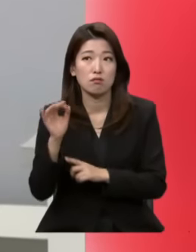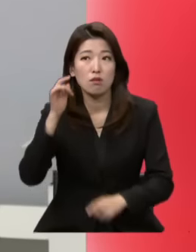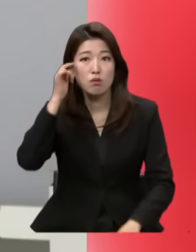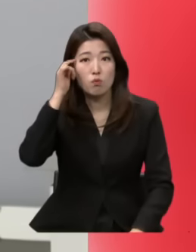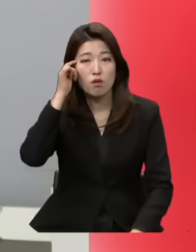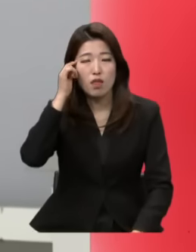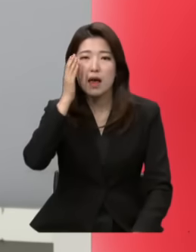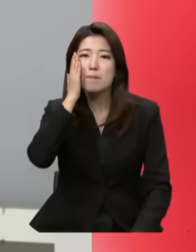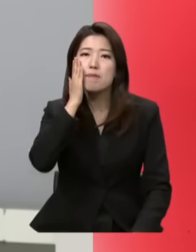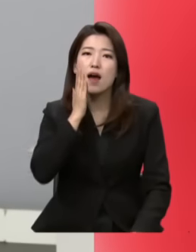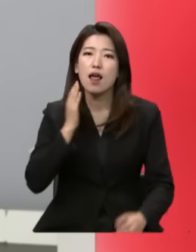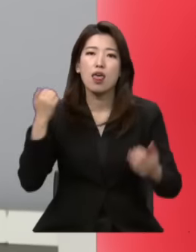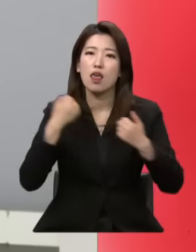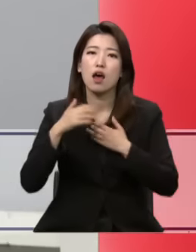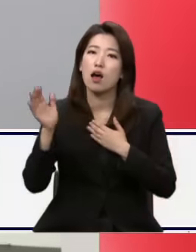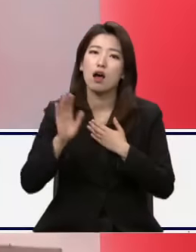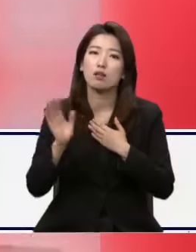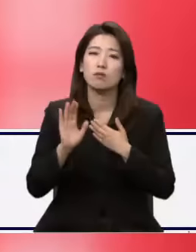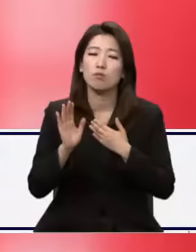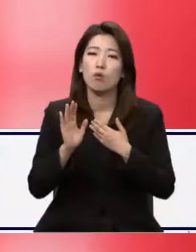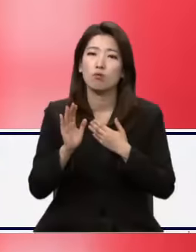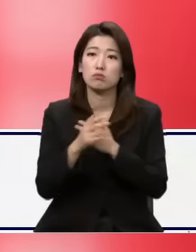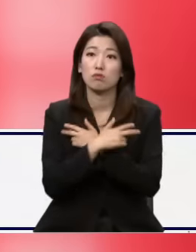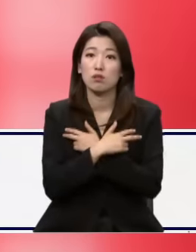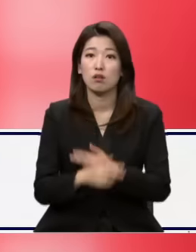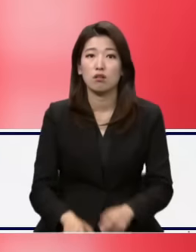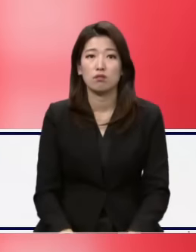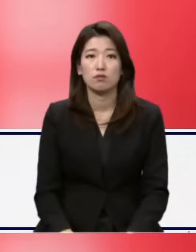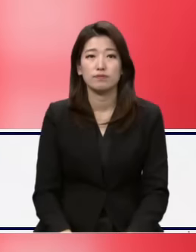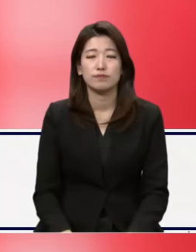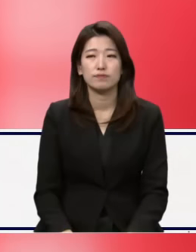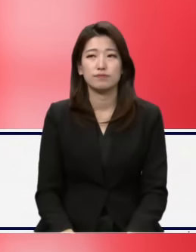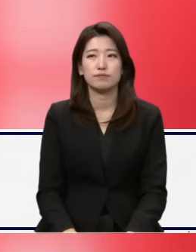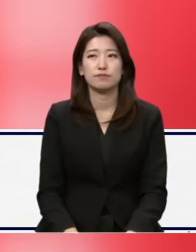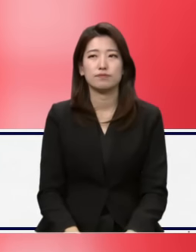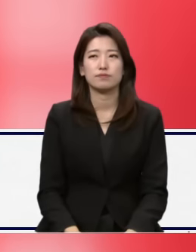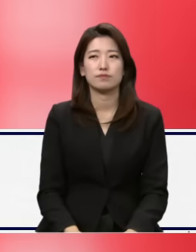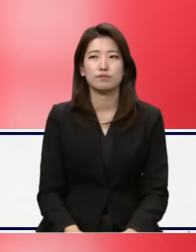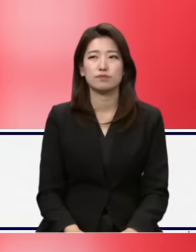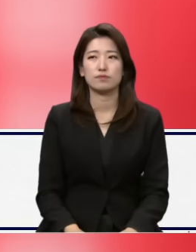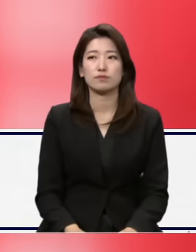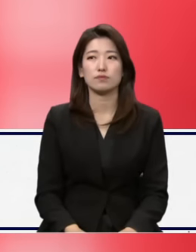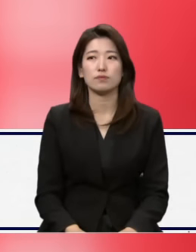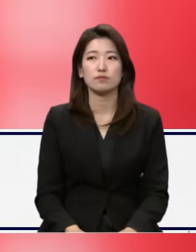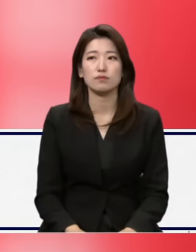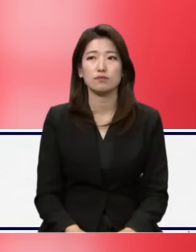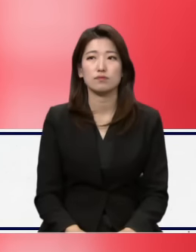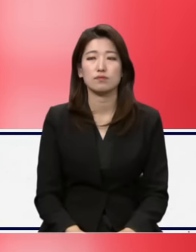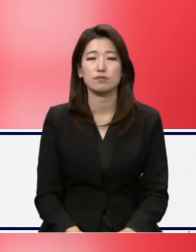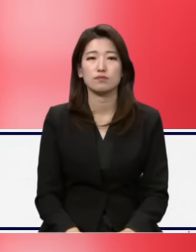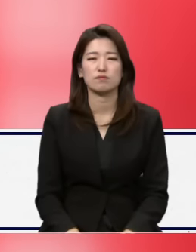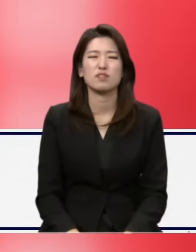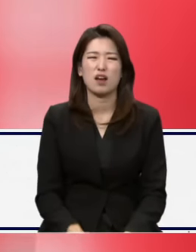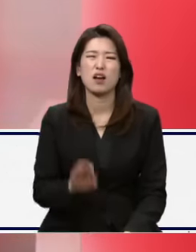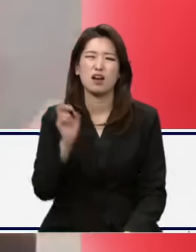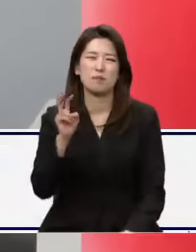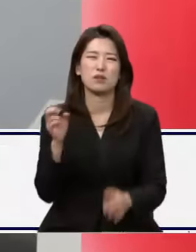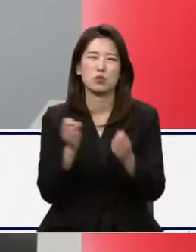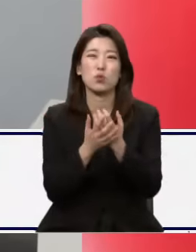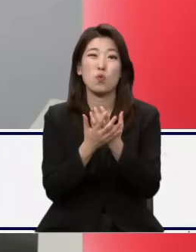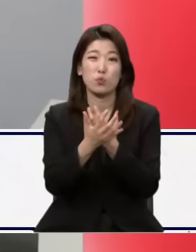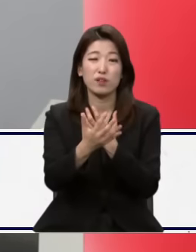보니까 론할 때 뭐 복장은 자유롭습니다 근데 아마도 유권자 지역 유권자들에 대한 예의를 갖추는